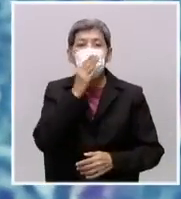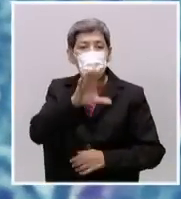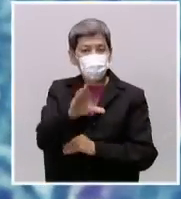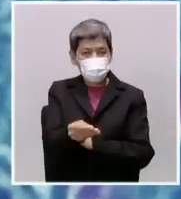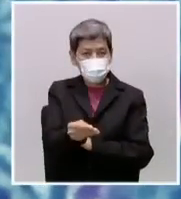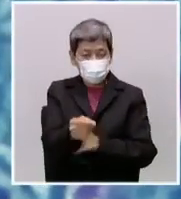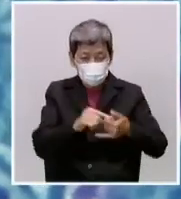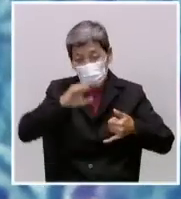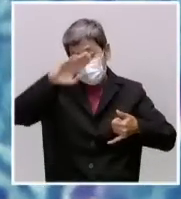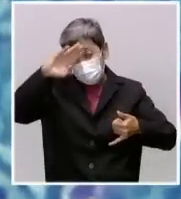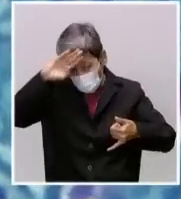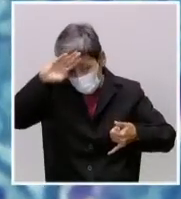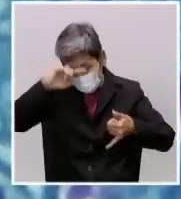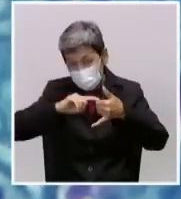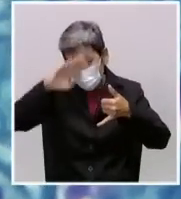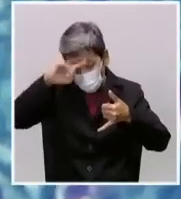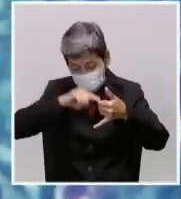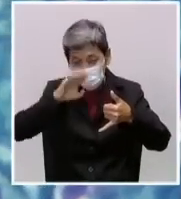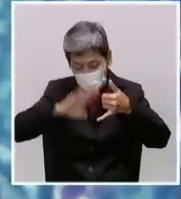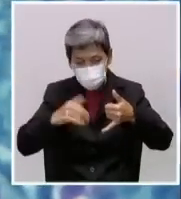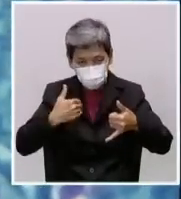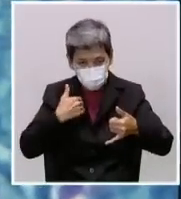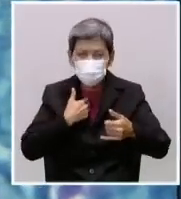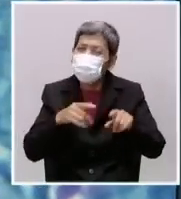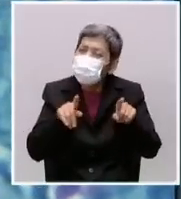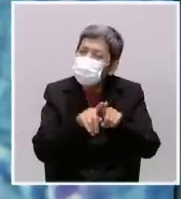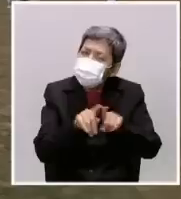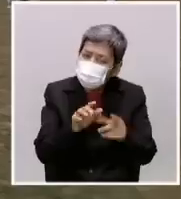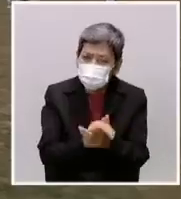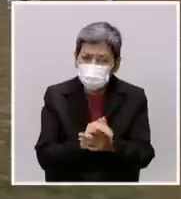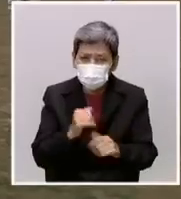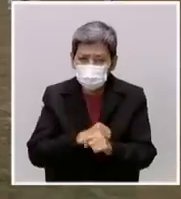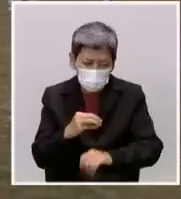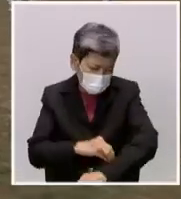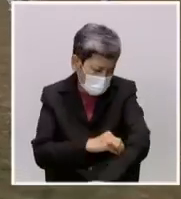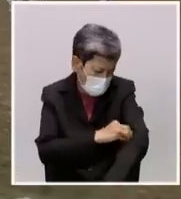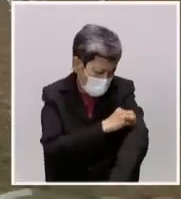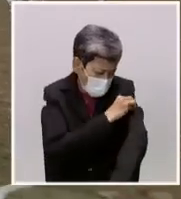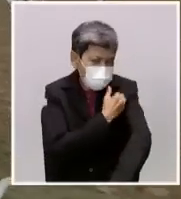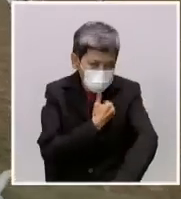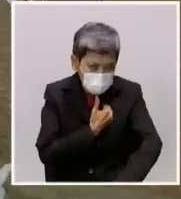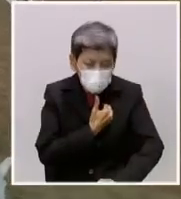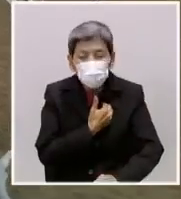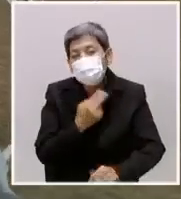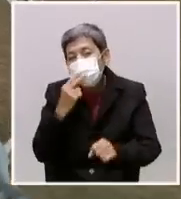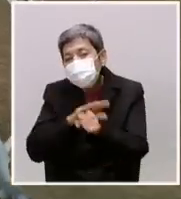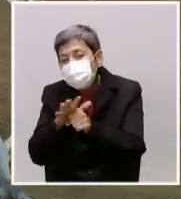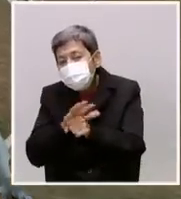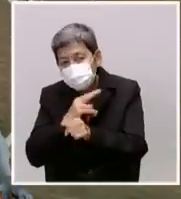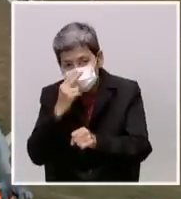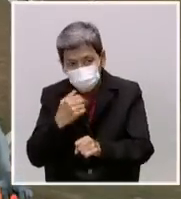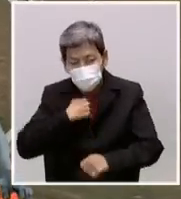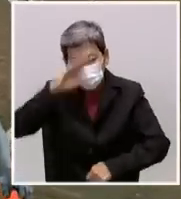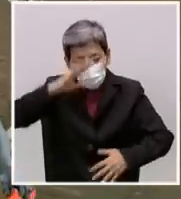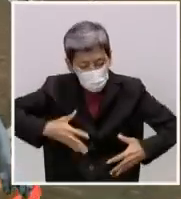าค่ะอาการป่วยของผู้ติดเชื้อจะมีอาการคล้ายๆกันกับโรคไข้ทรพิษนะคะแต่อาการน้อยกว่าส่วนใหญ่จะ